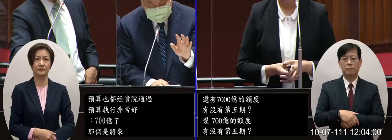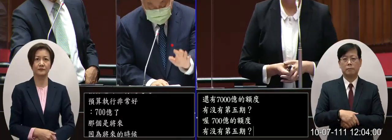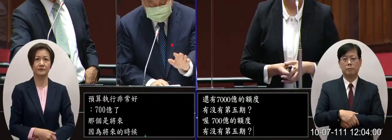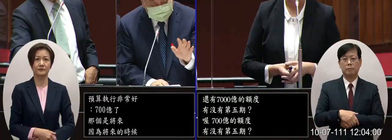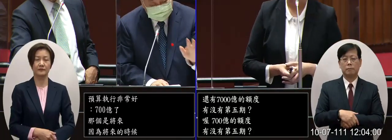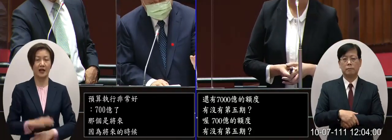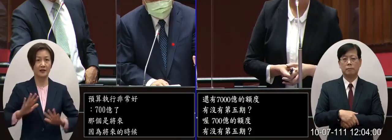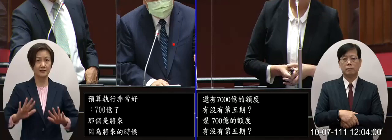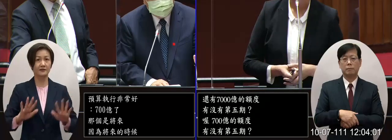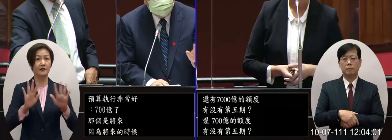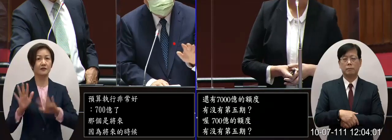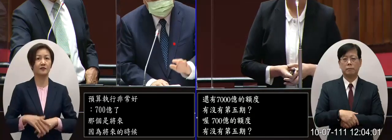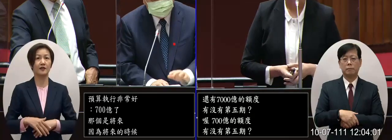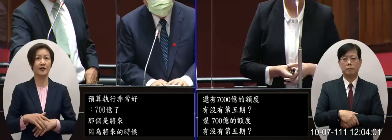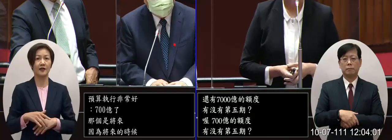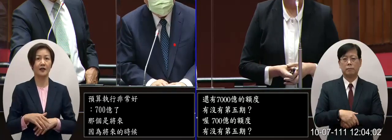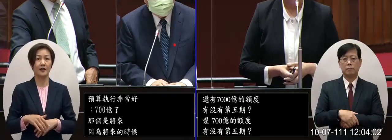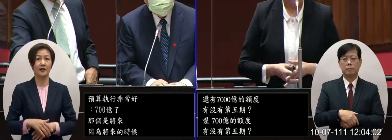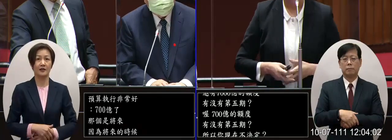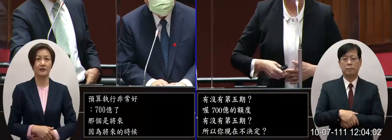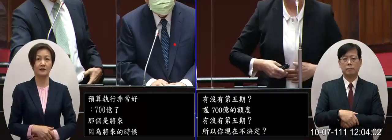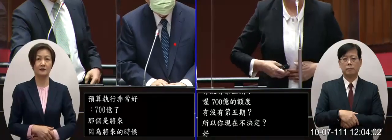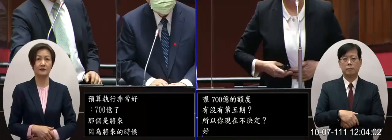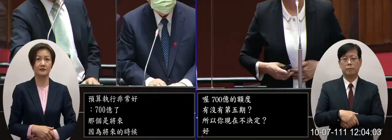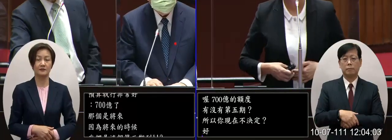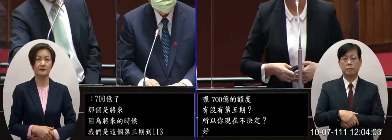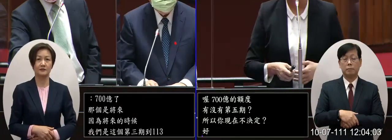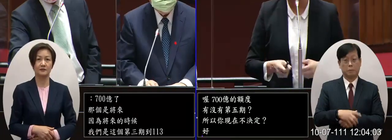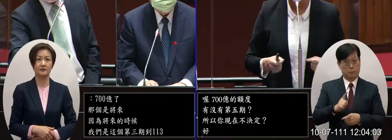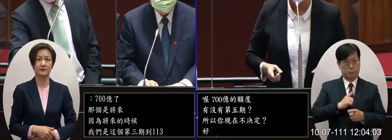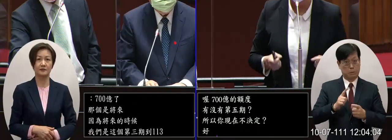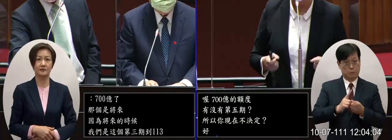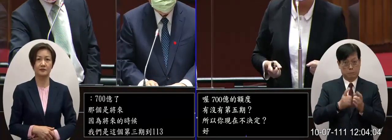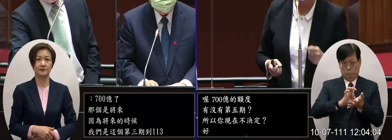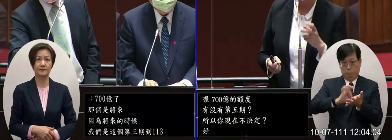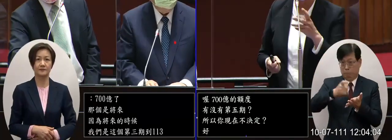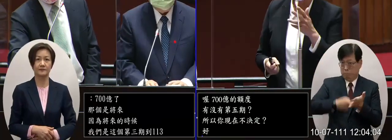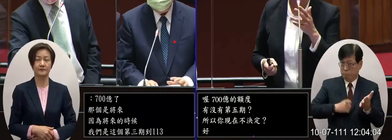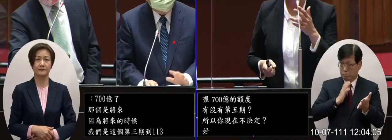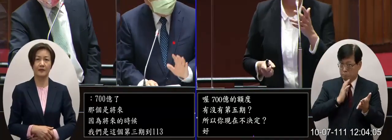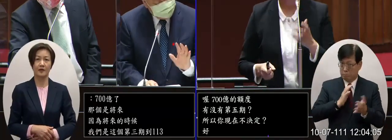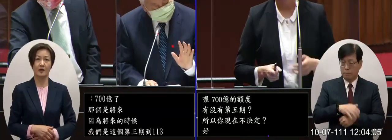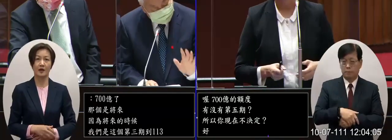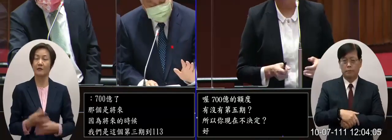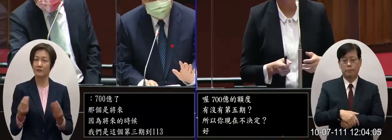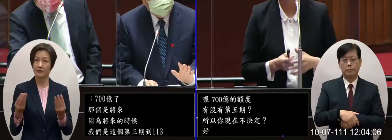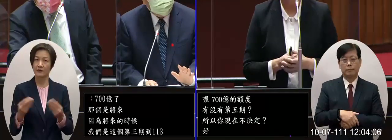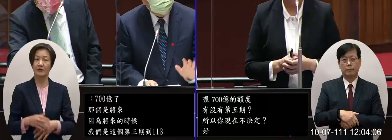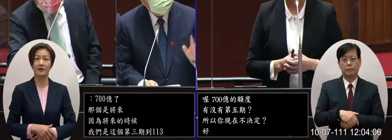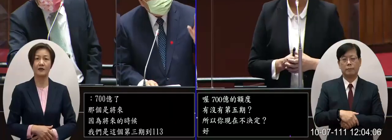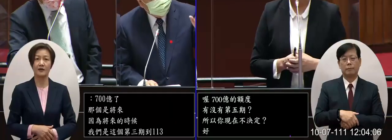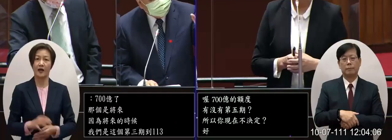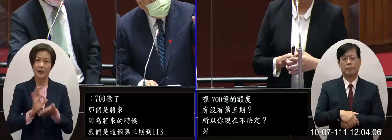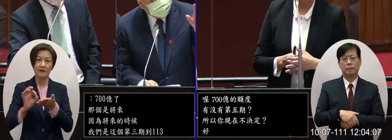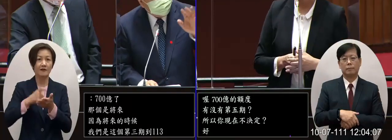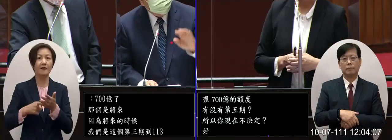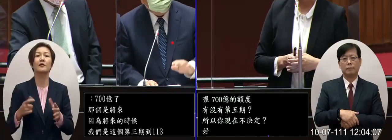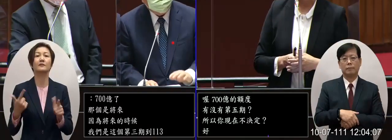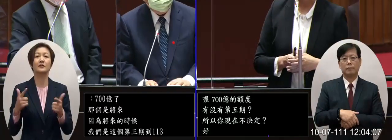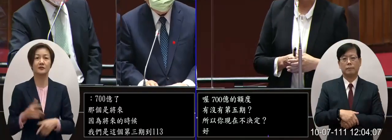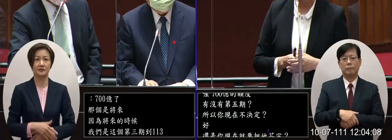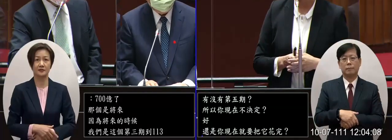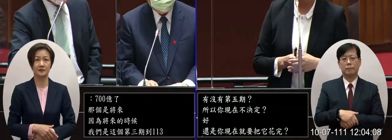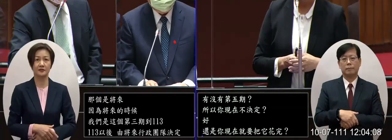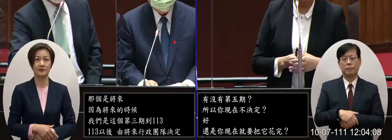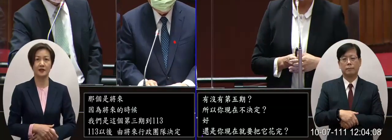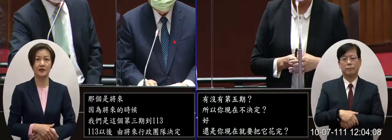我们现在就去把它用完不大， 还是你现在把就要把它花完？ 不，没有，我们并没有把它花完，所以我们